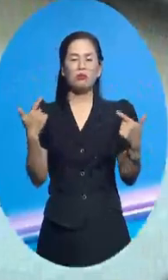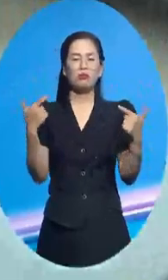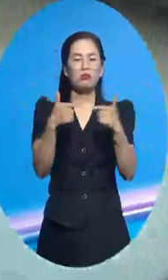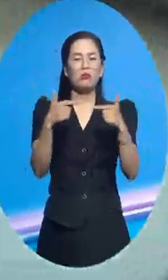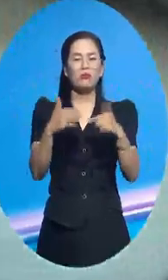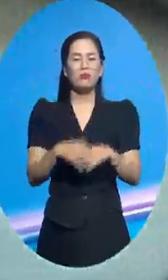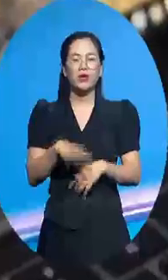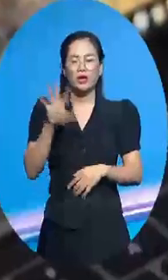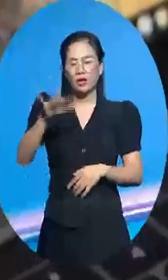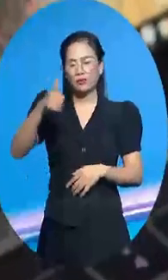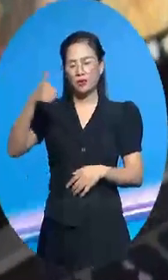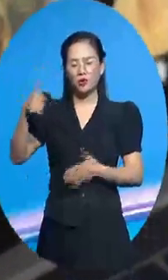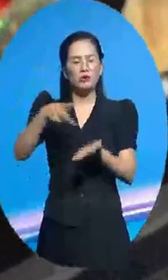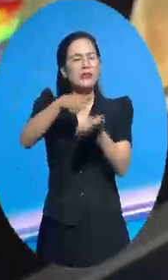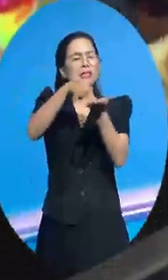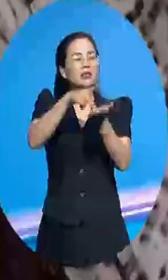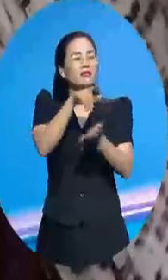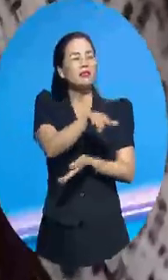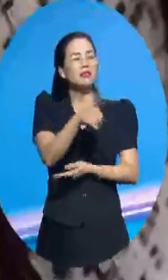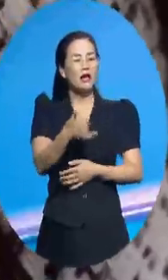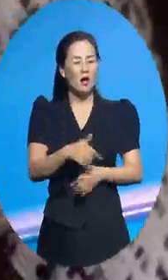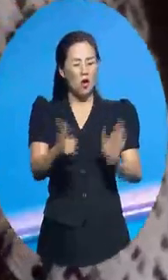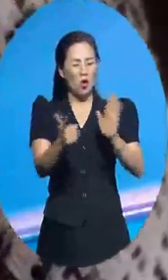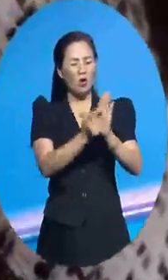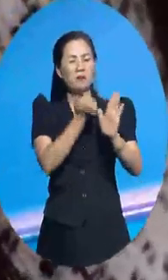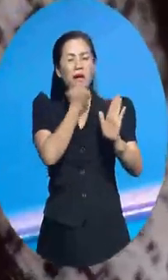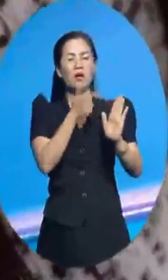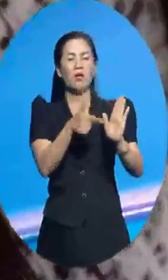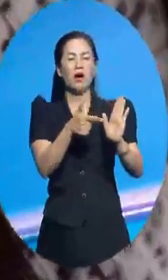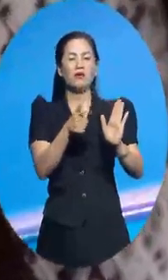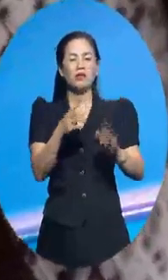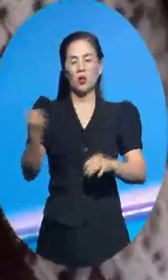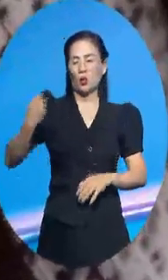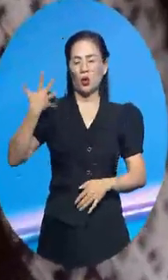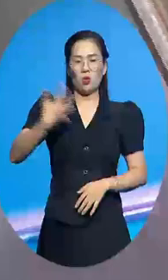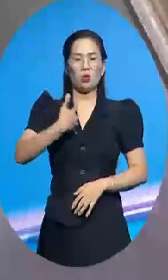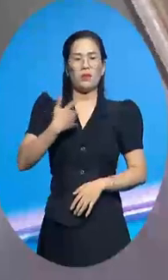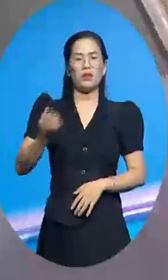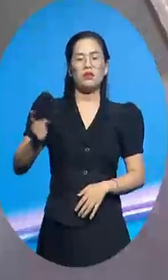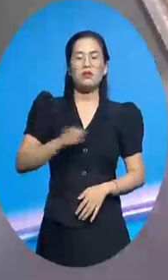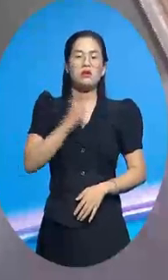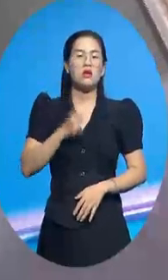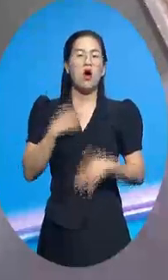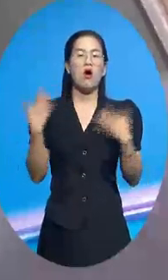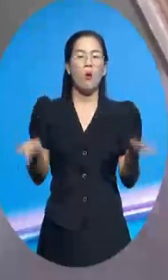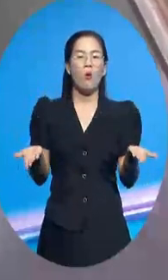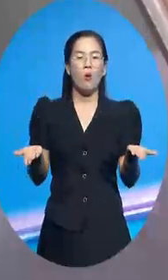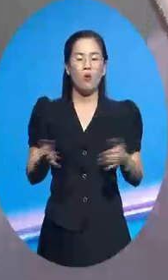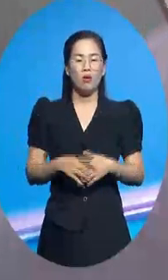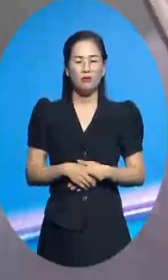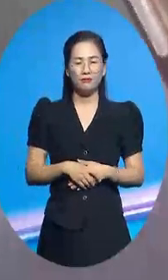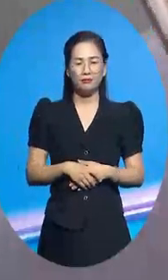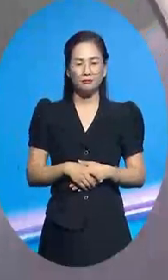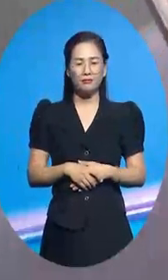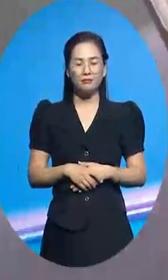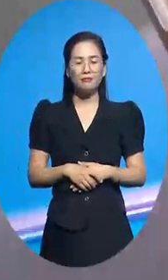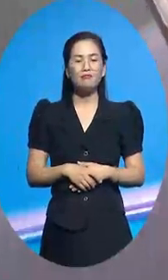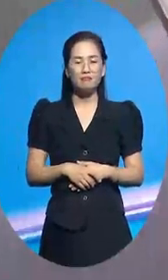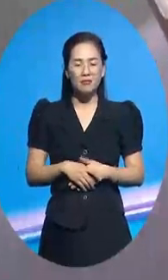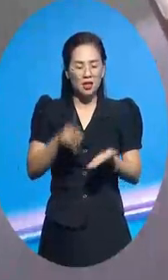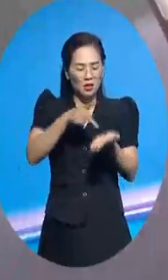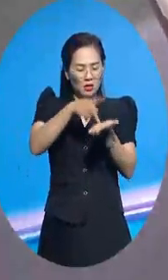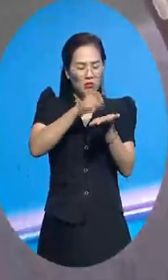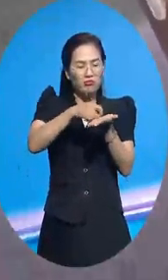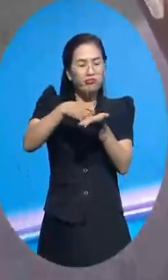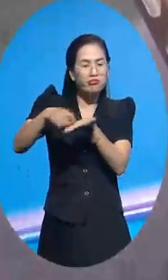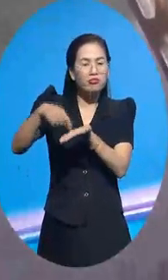này, năm người dùng đâm đơn kiện cho rằng luật này đã vi phạm các quyền của mình trong tu chính án thứ nhất. Nguyên đơn còn khẳng định